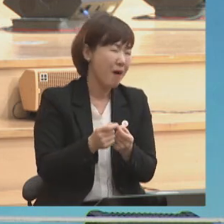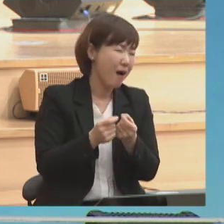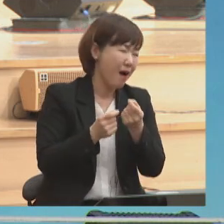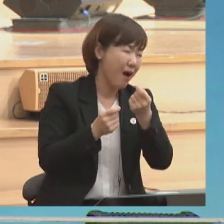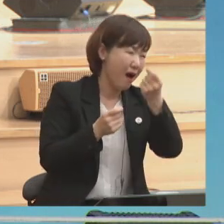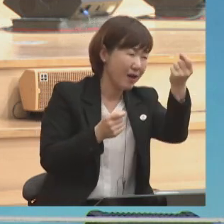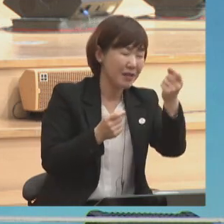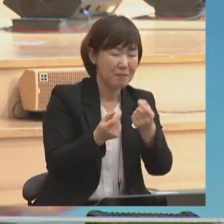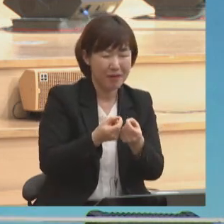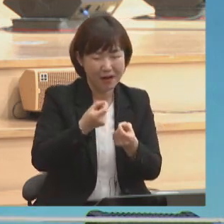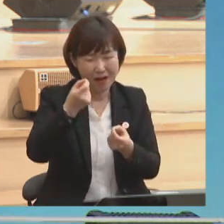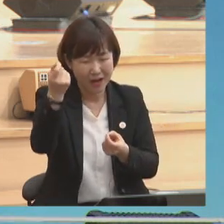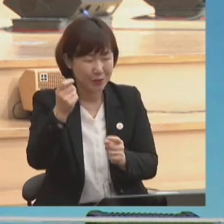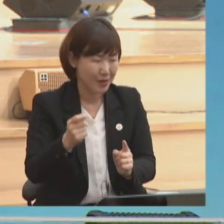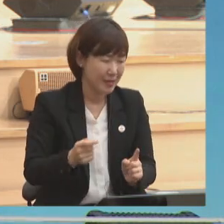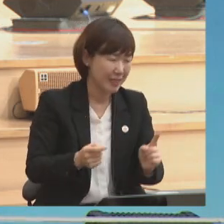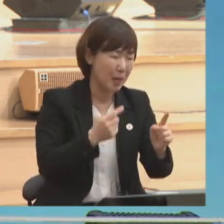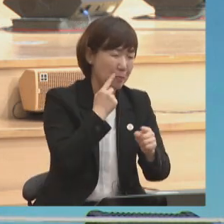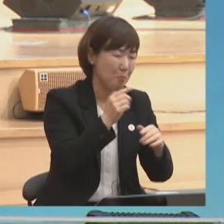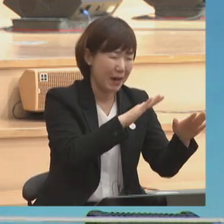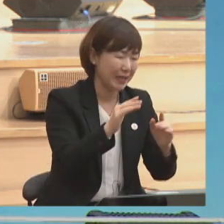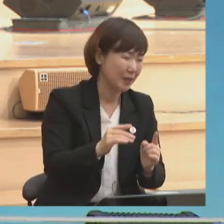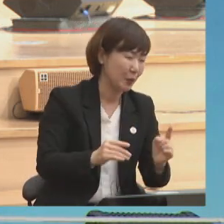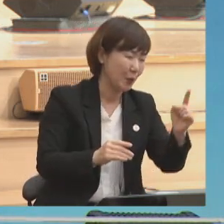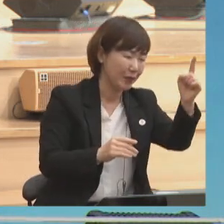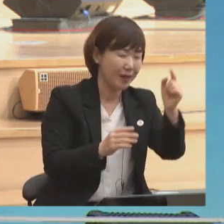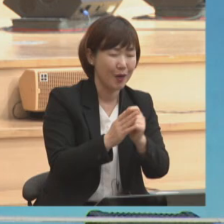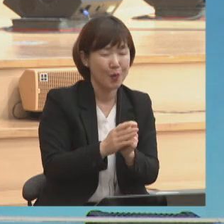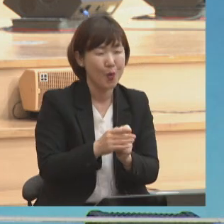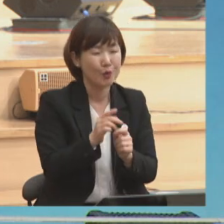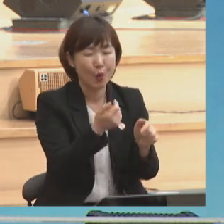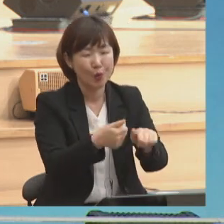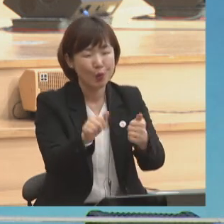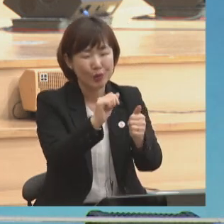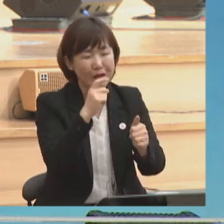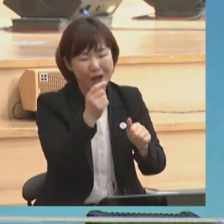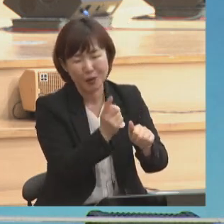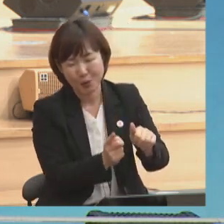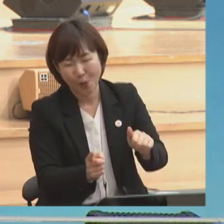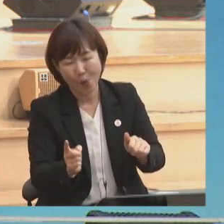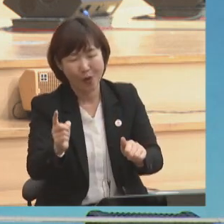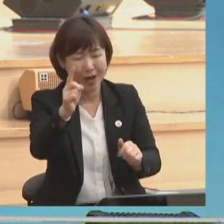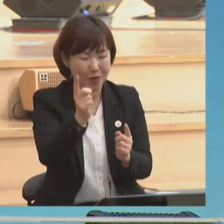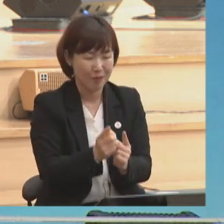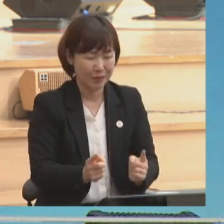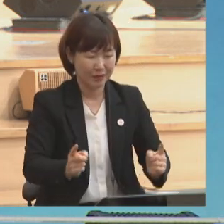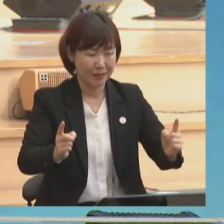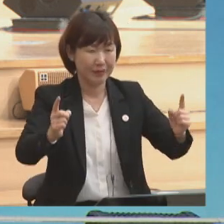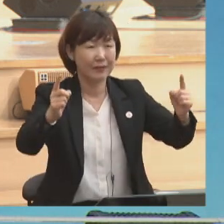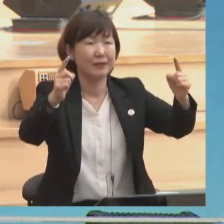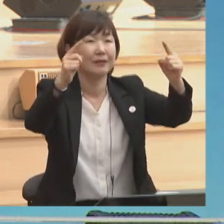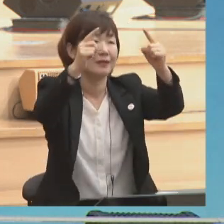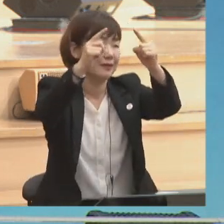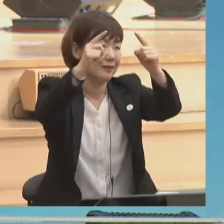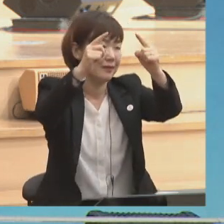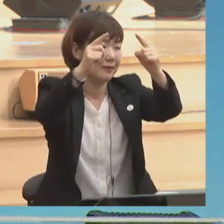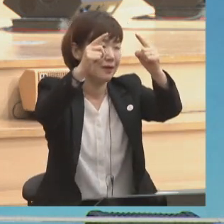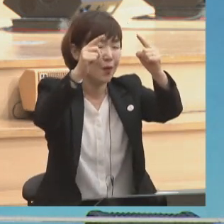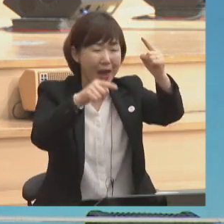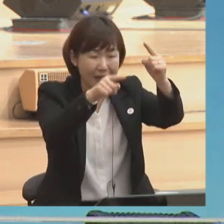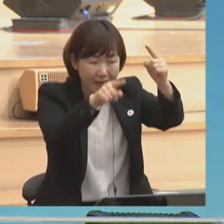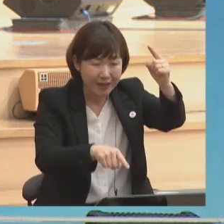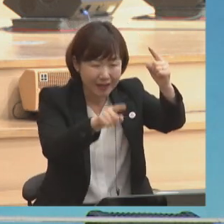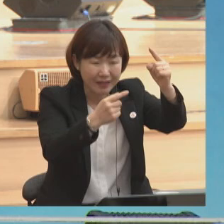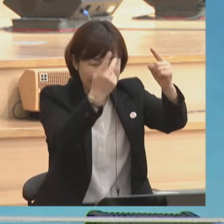돌아가도 지중해 연안으로 요단 동편으로 돌아서 갈릴리로 왔다 갔다. 왜? 중간에 있는 이 사마리아가